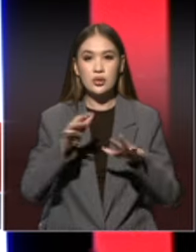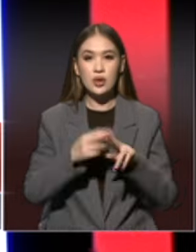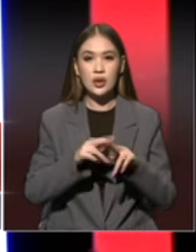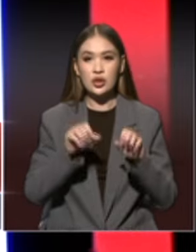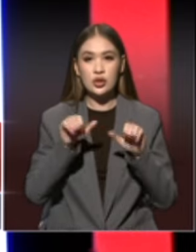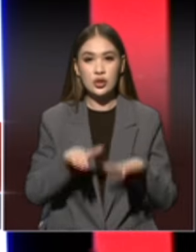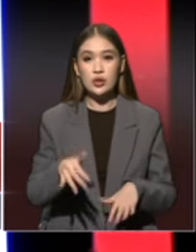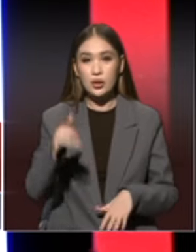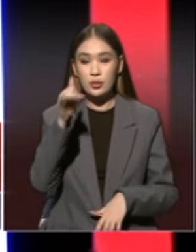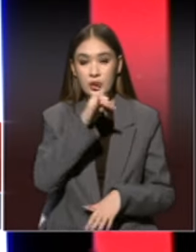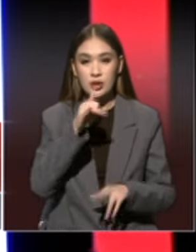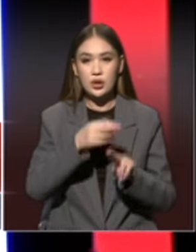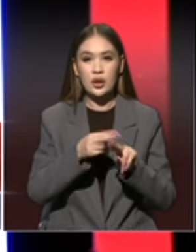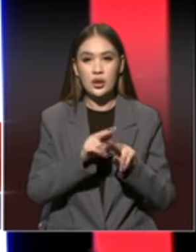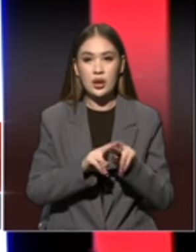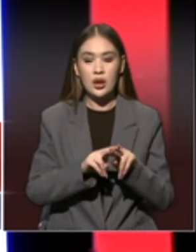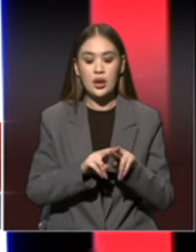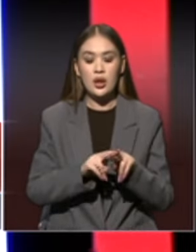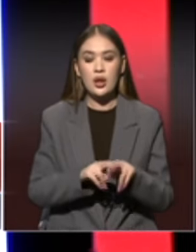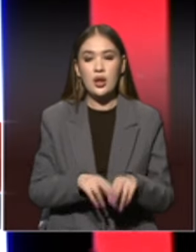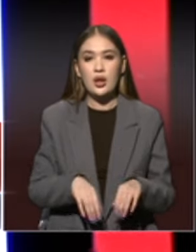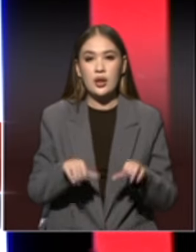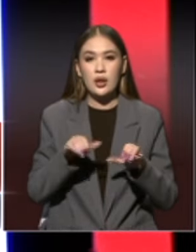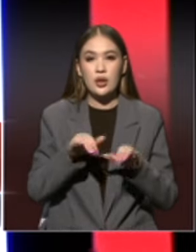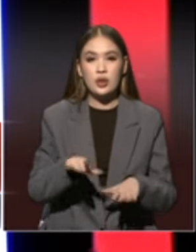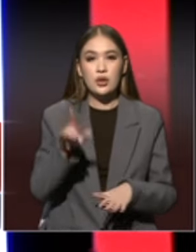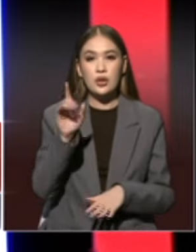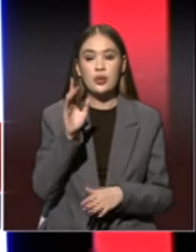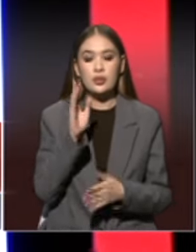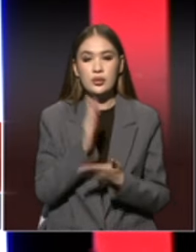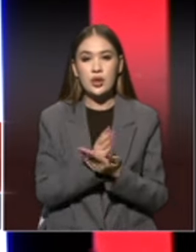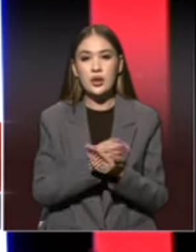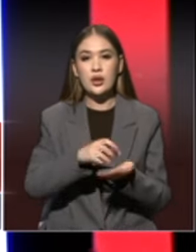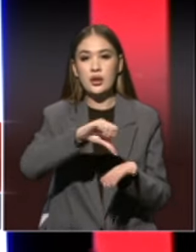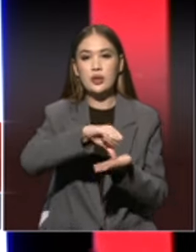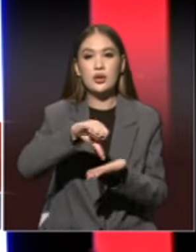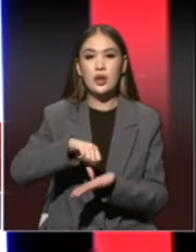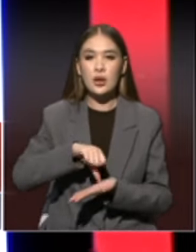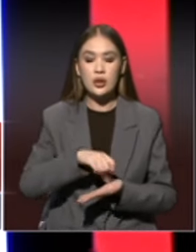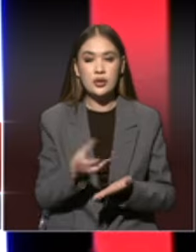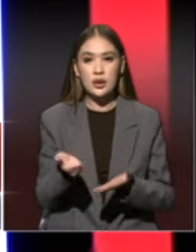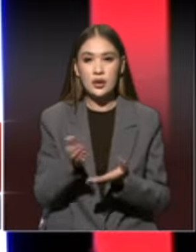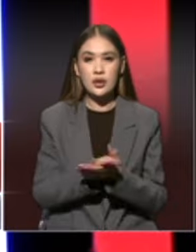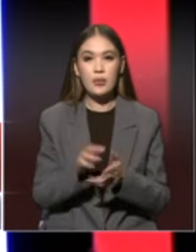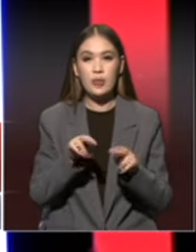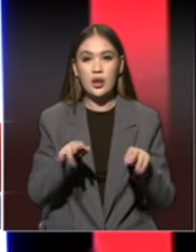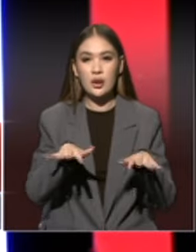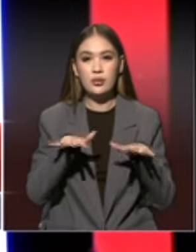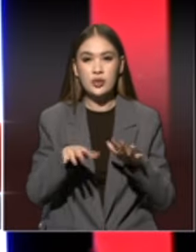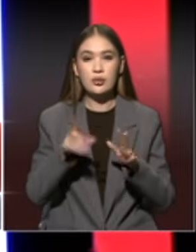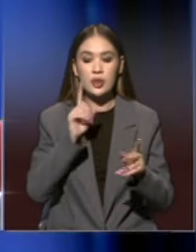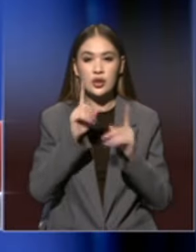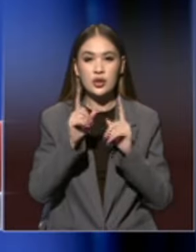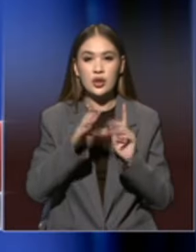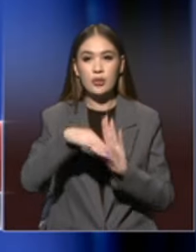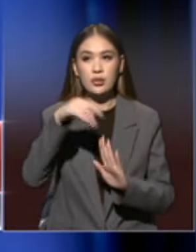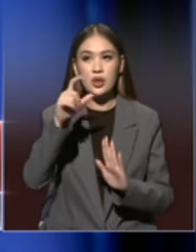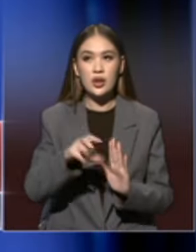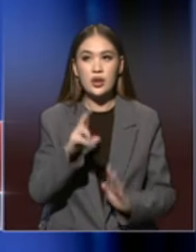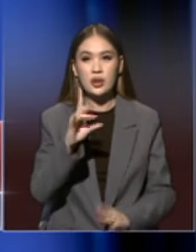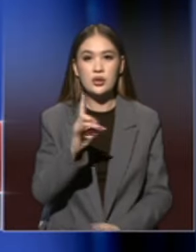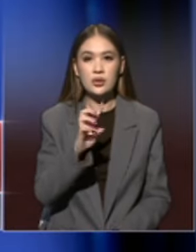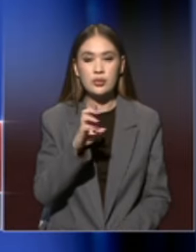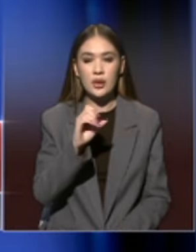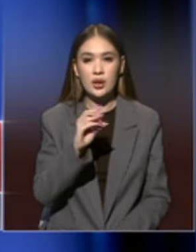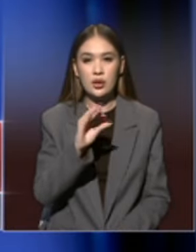бұл мәселені талқылаудан тынбаймыз. Құрметті спикерлер, студиямызға қош келдіңіздер. Өздеріңізді таныстырып өтсем, парламент мәжілісінің депутаты Олжас Қысбеков